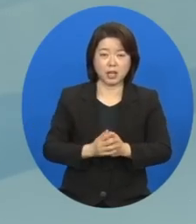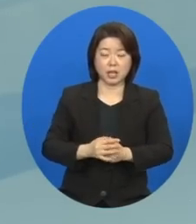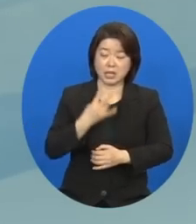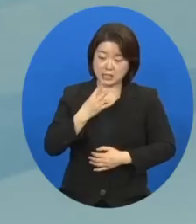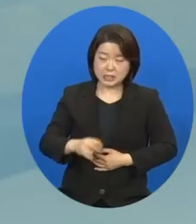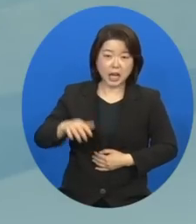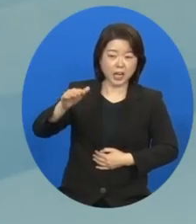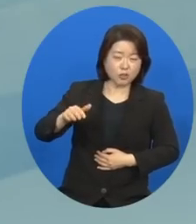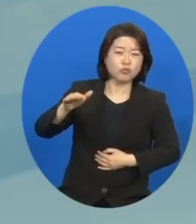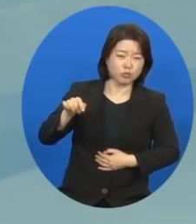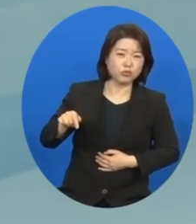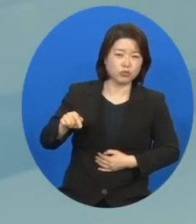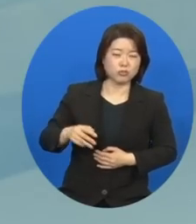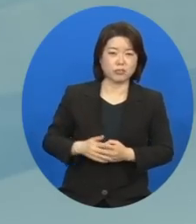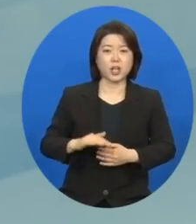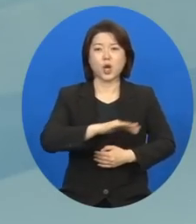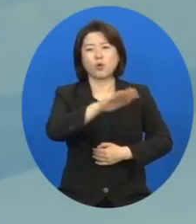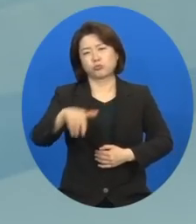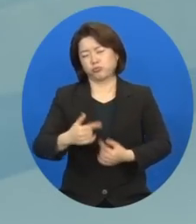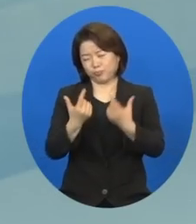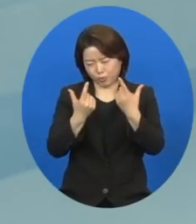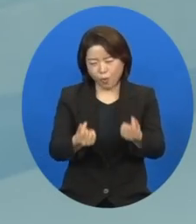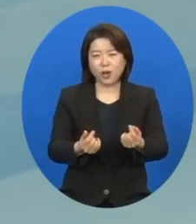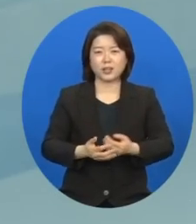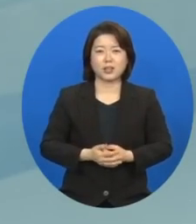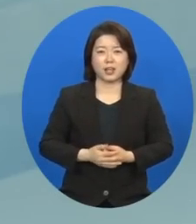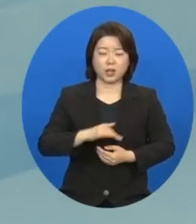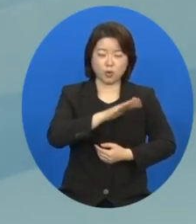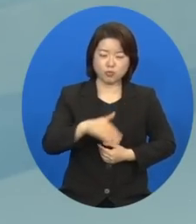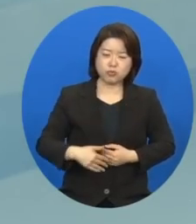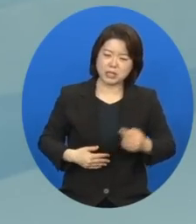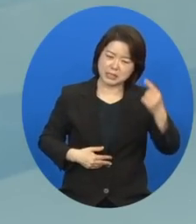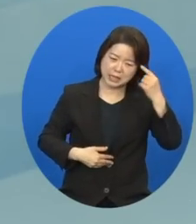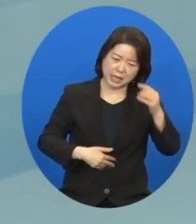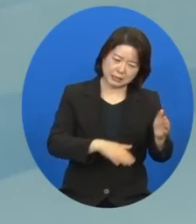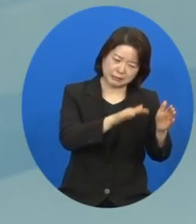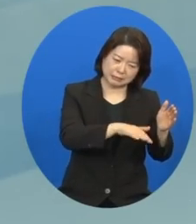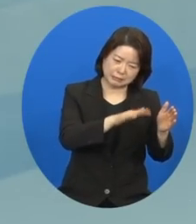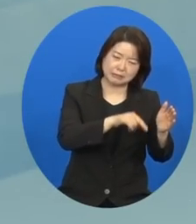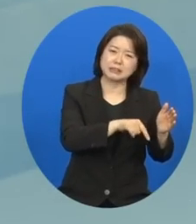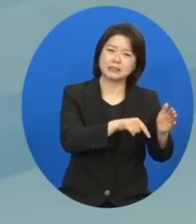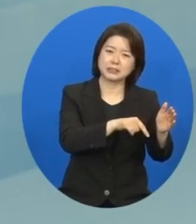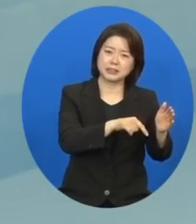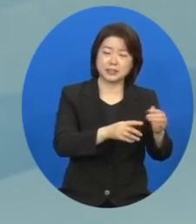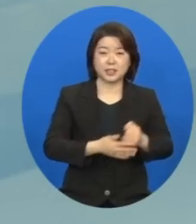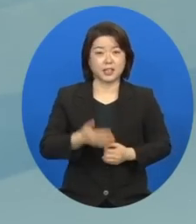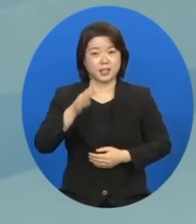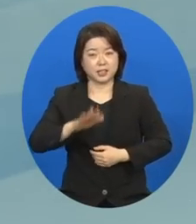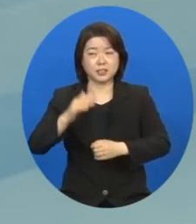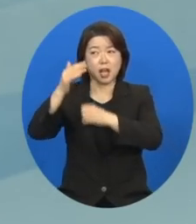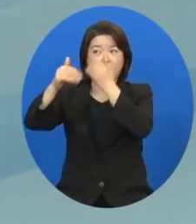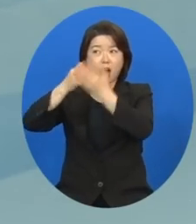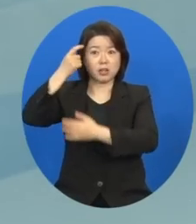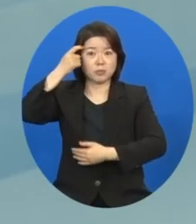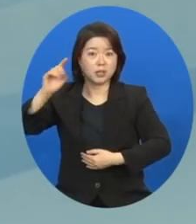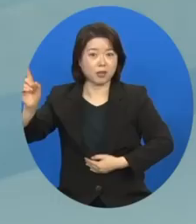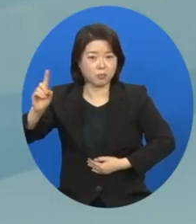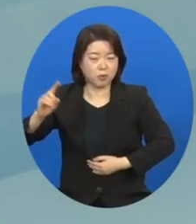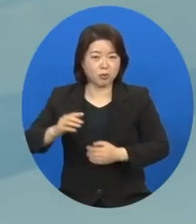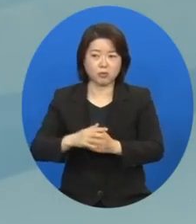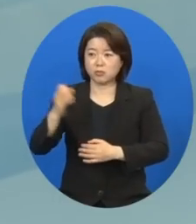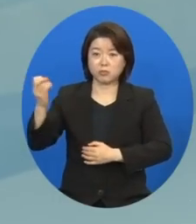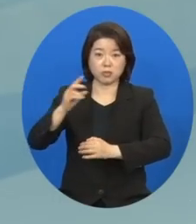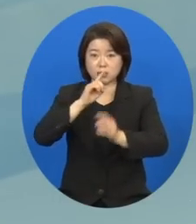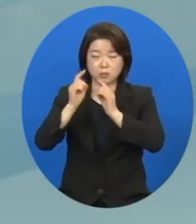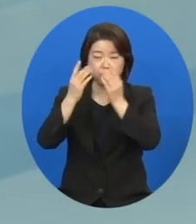수준이에요. 여러분 우리도 마찬가지예요. 우리의 생각은 거기에 머물러 있습니다. 그런데 하나님의 생각은 뭐였냐면, 다시 한번